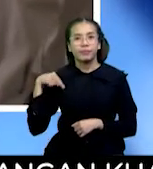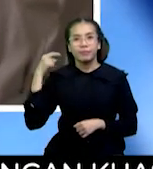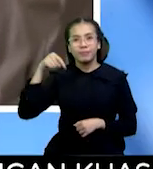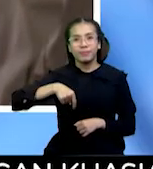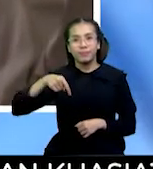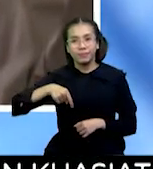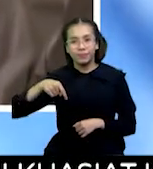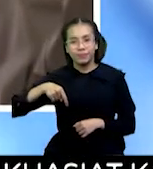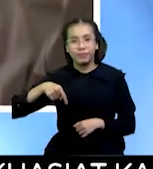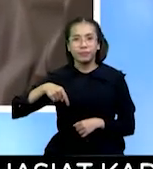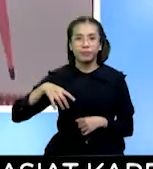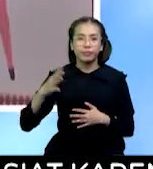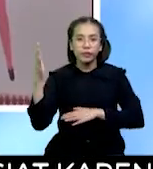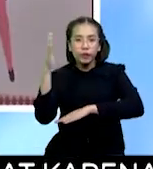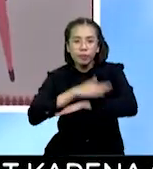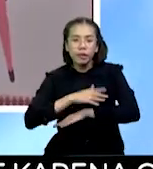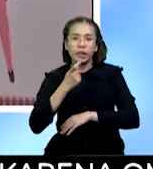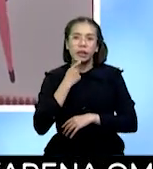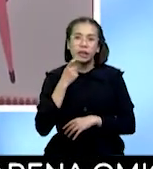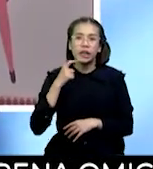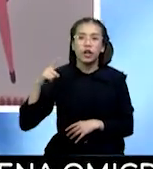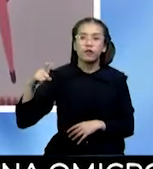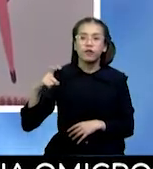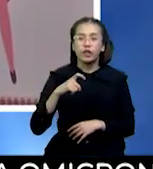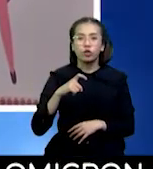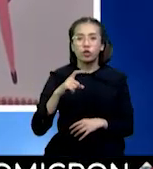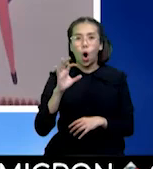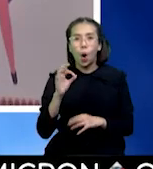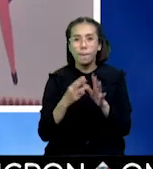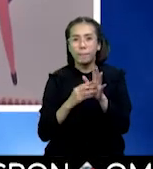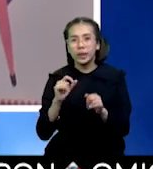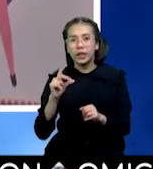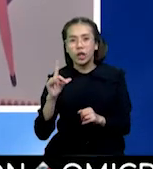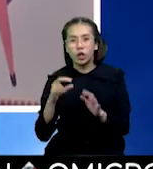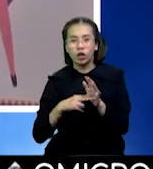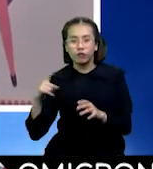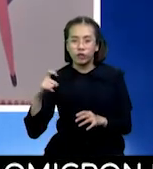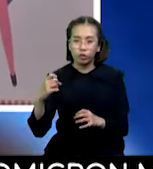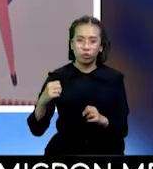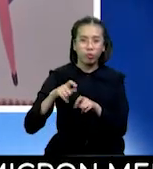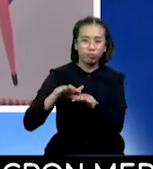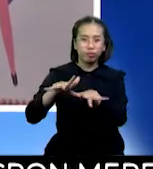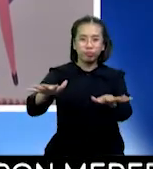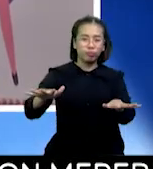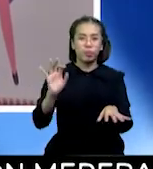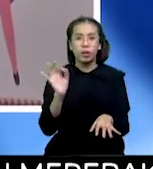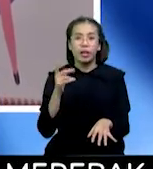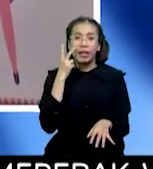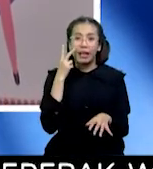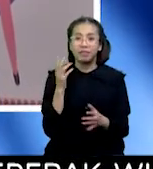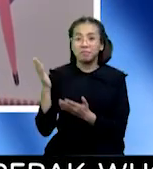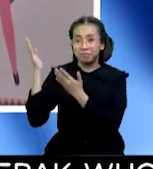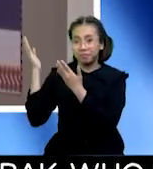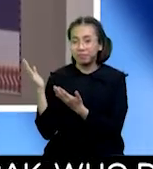juga belum ada berita tentang masuknya varian Omikron ke Indonesia. Dan di belakang saya ini, untuk WNI dan juga